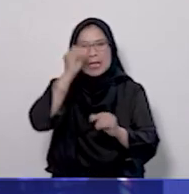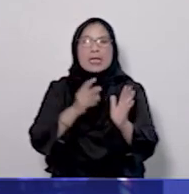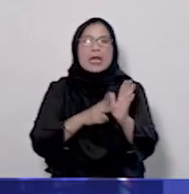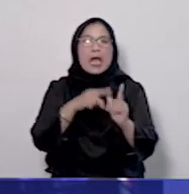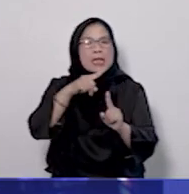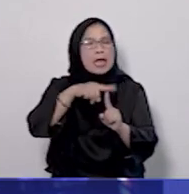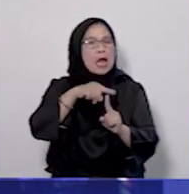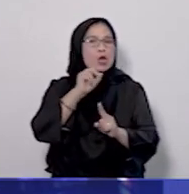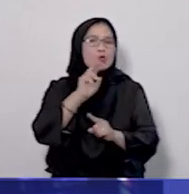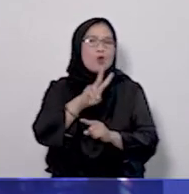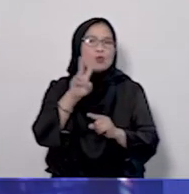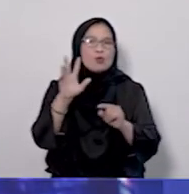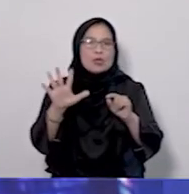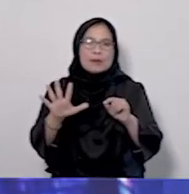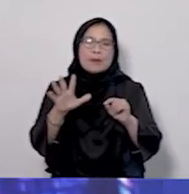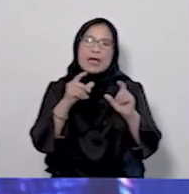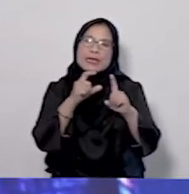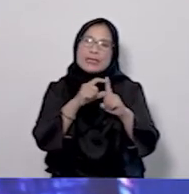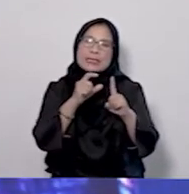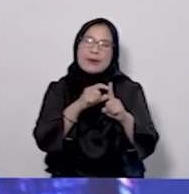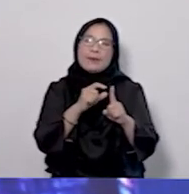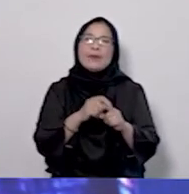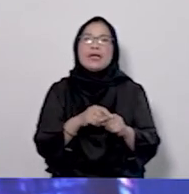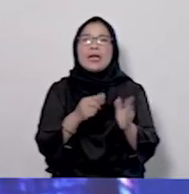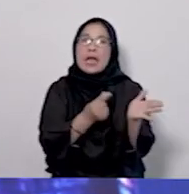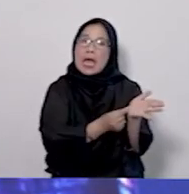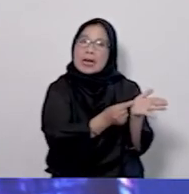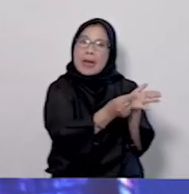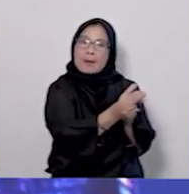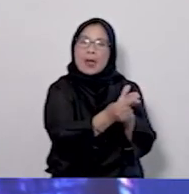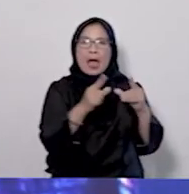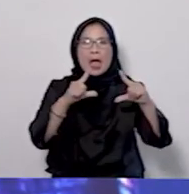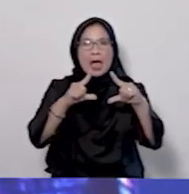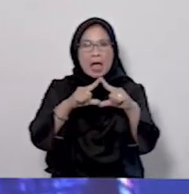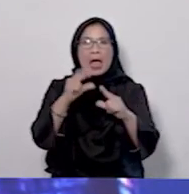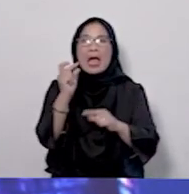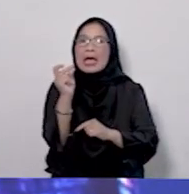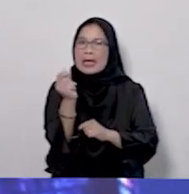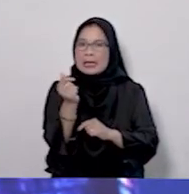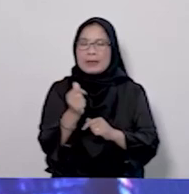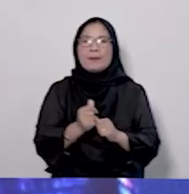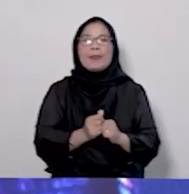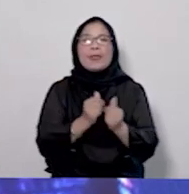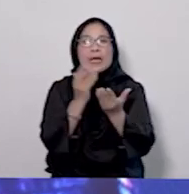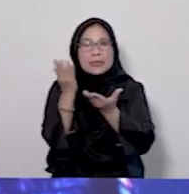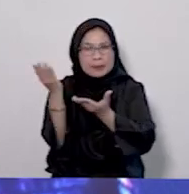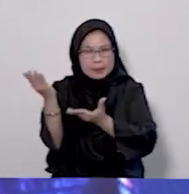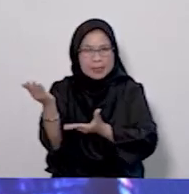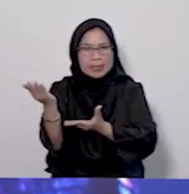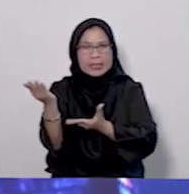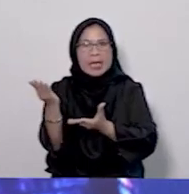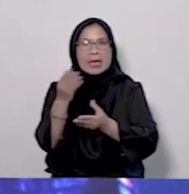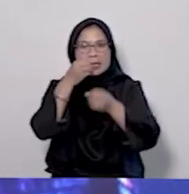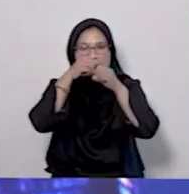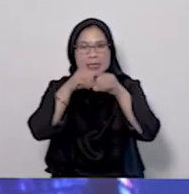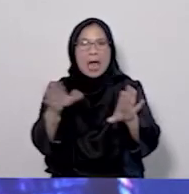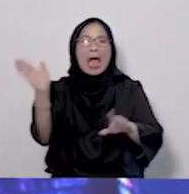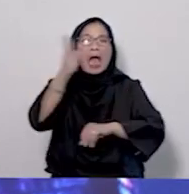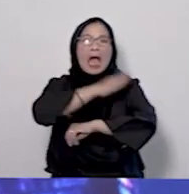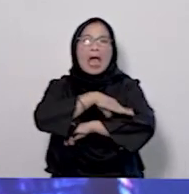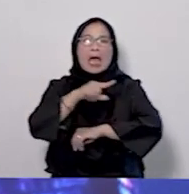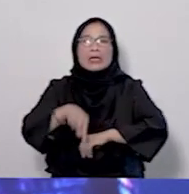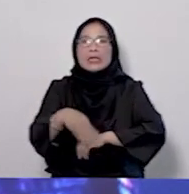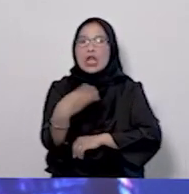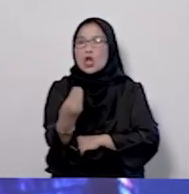November 2022 atas nama Ar demikian update pada hari ini dan kita